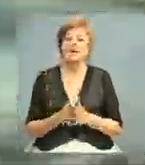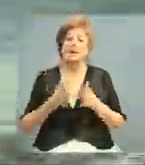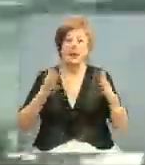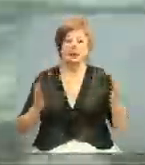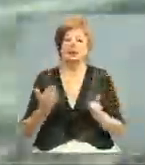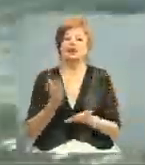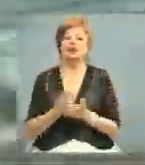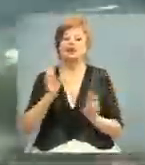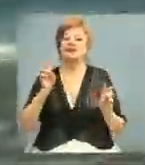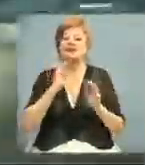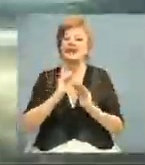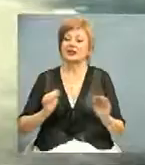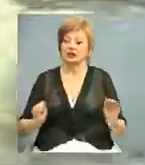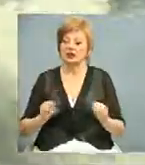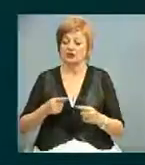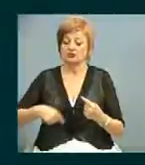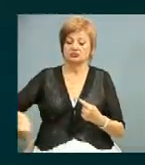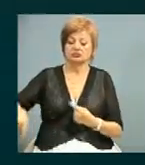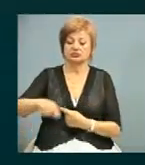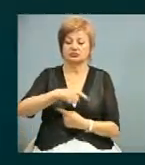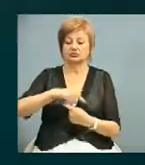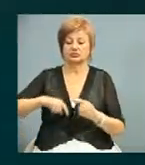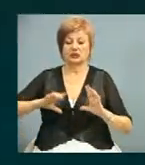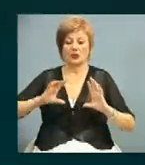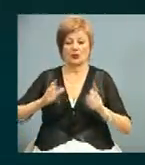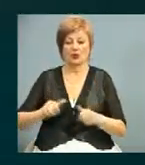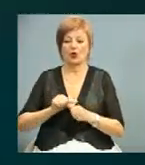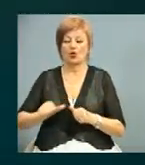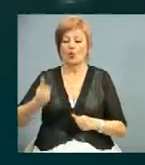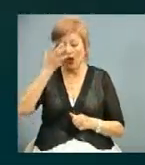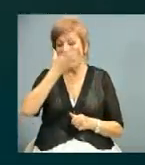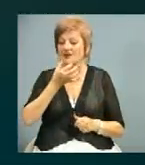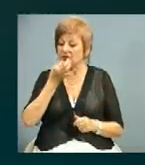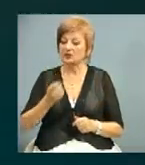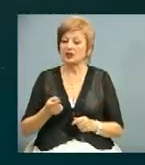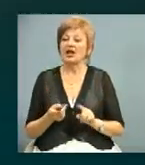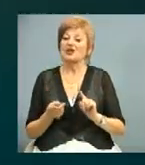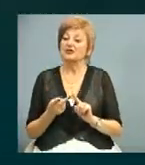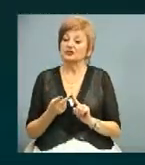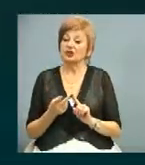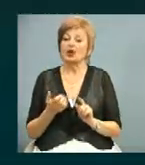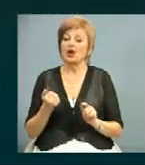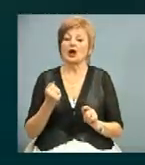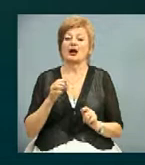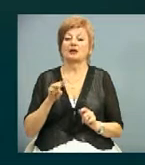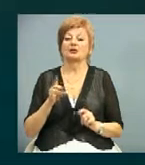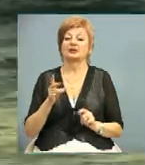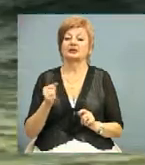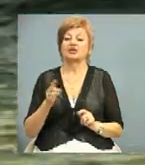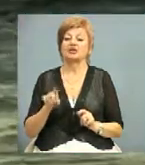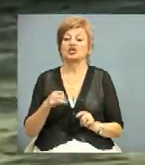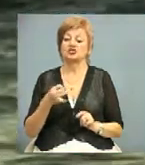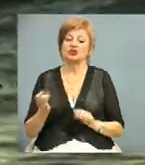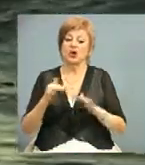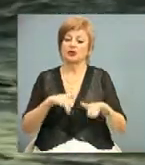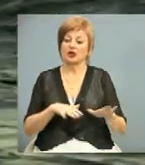є Тихий. Він омиває майже всі материки планети, окрім Африки. Другим за розміром є Атлантичний океан. Простягається